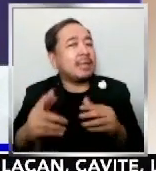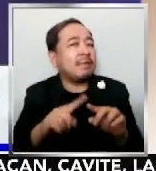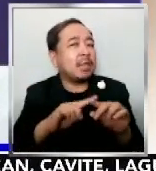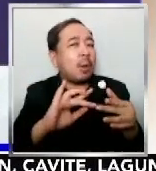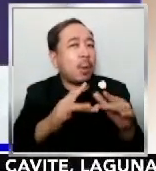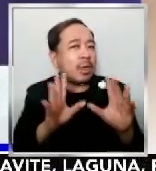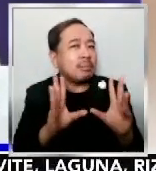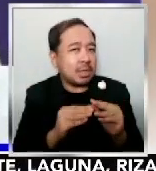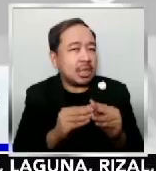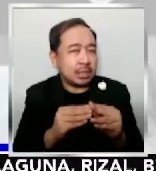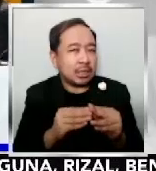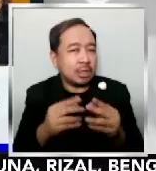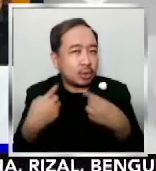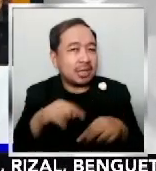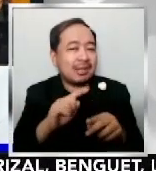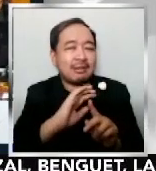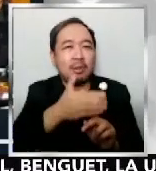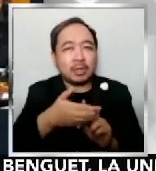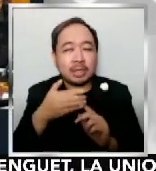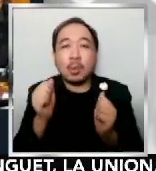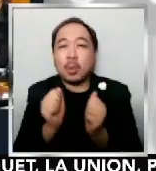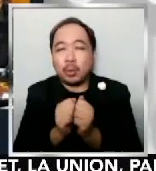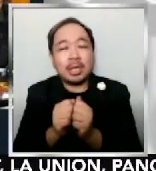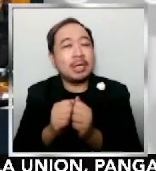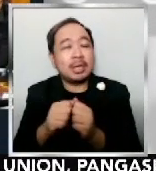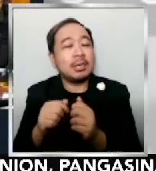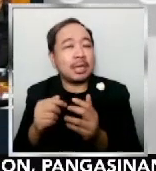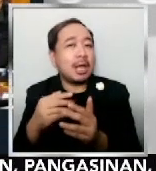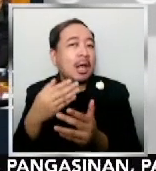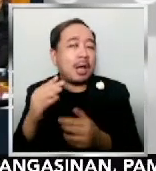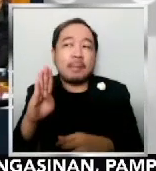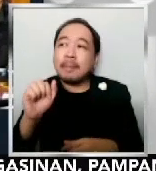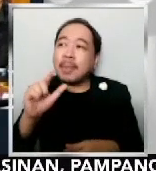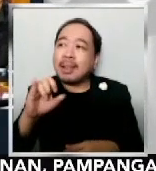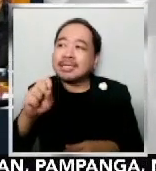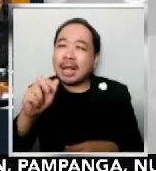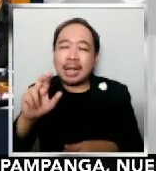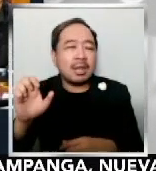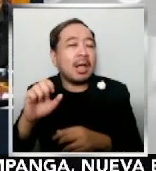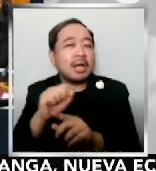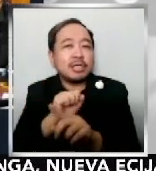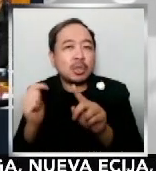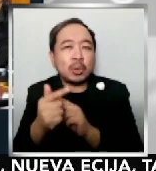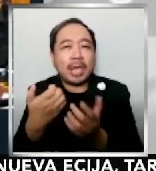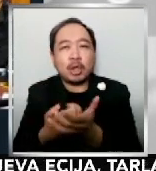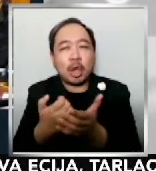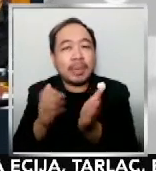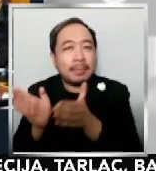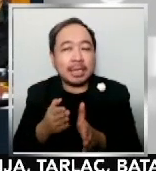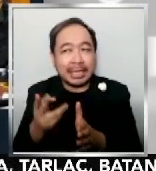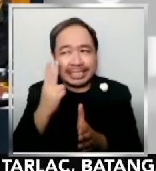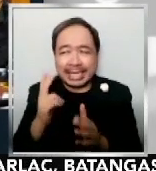na naka-isolate, kabilang kay Socio-Economic Planning Secretary Arsenio Balisacan. Tinalakay raw nila kung paano mapapabilis ang pag-imprenta at